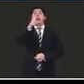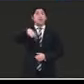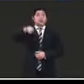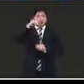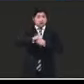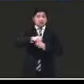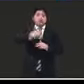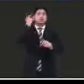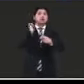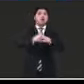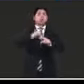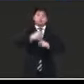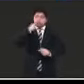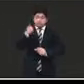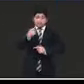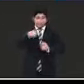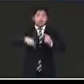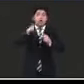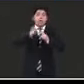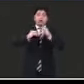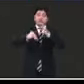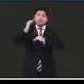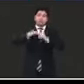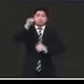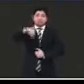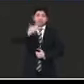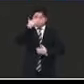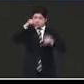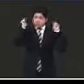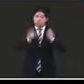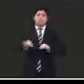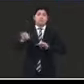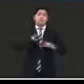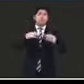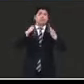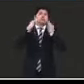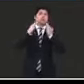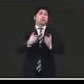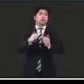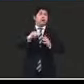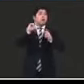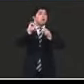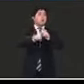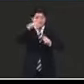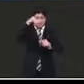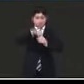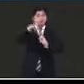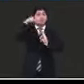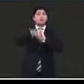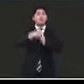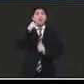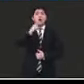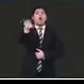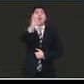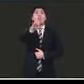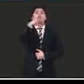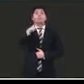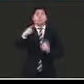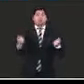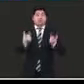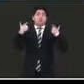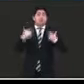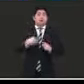hızlı bir şekilde Temeller atılacak proje kapsamındaki 50.000